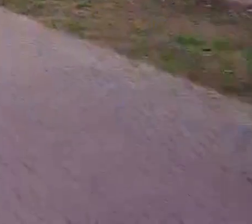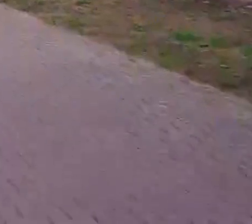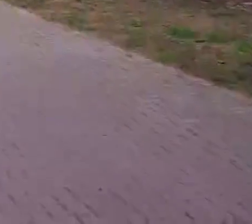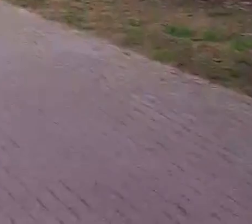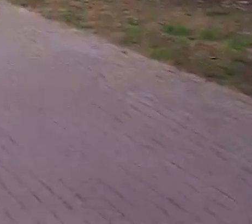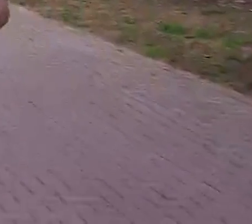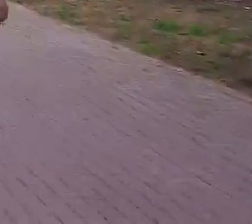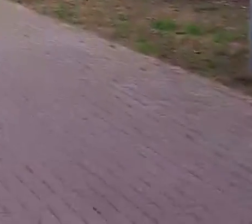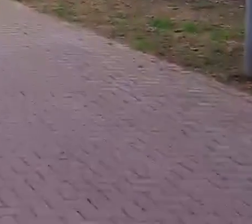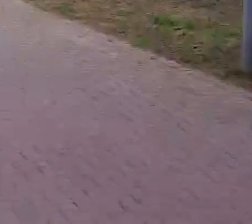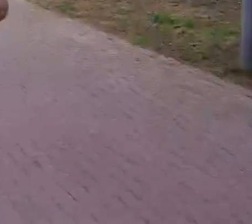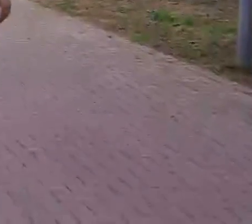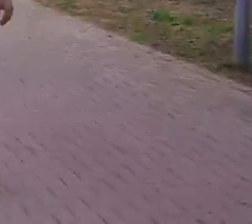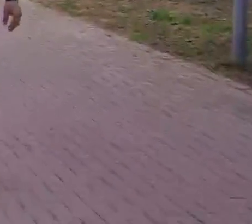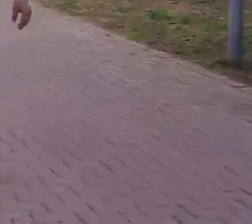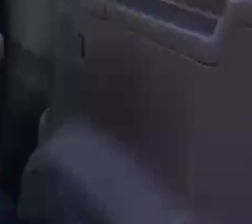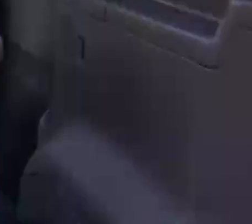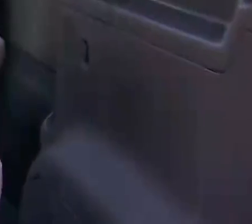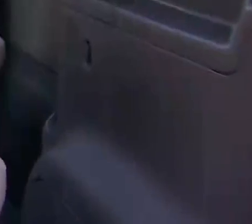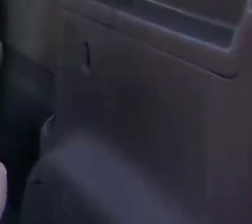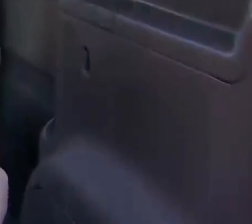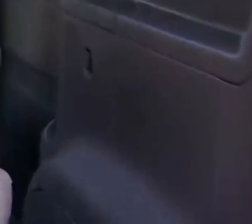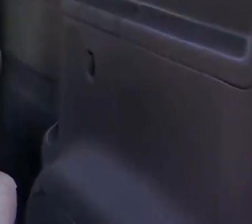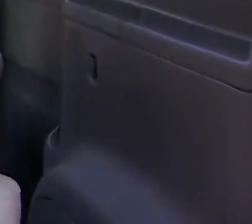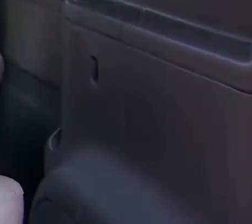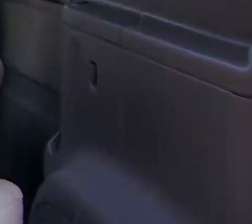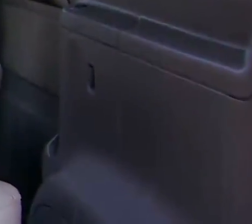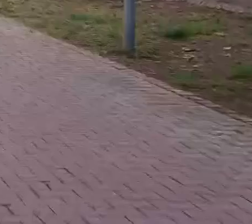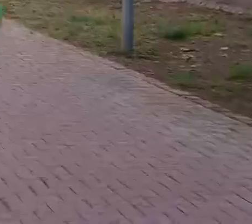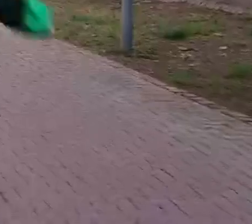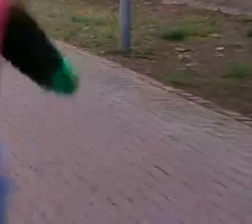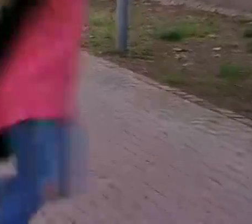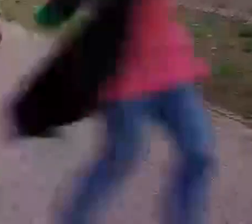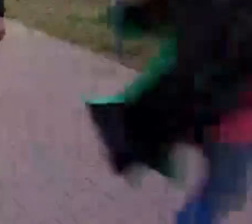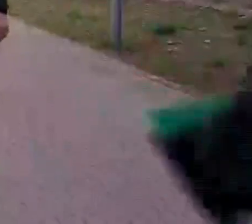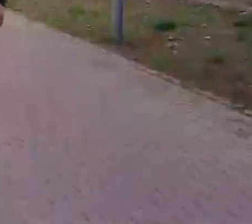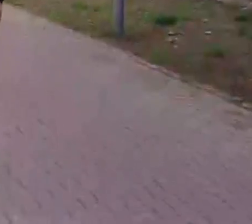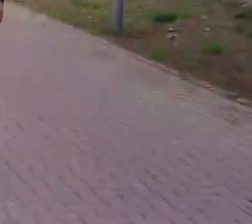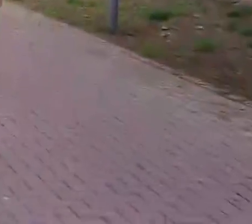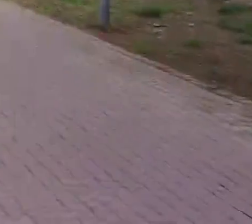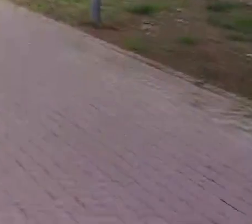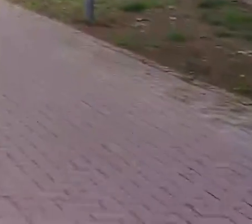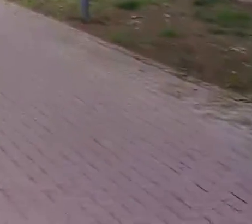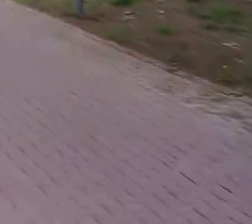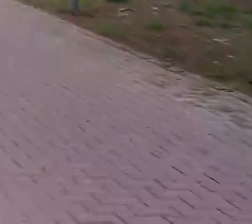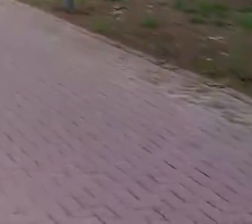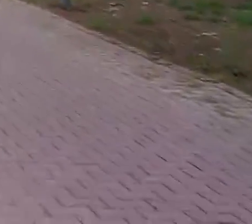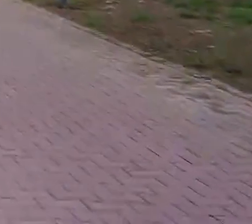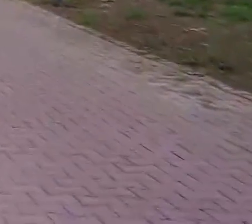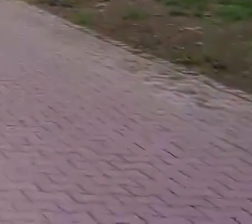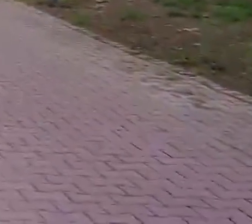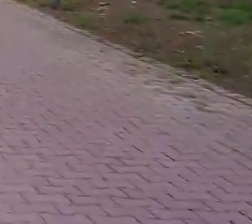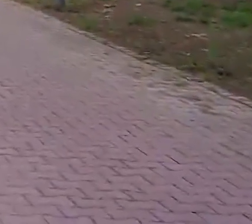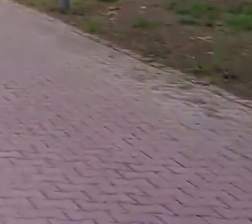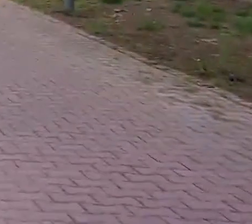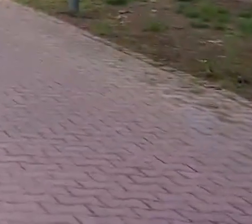O da gitti. Diplomasını sallayarak mezuniyetini kutlayan cübbeli bereli genç bir kız geldi. Rüyam'ın gözleri irice açık, ellerini şaşkınlıkla ağzına